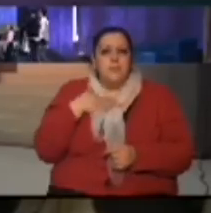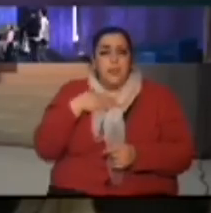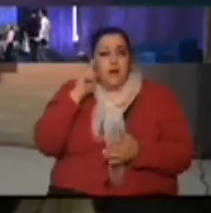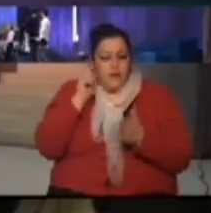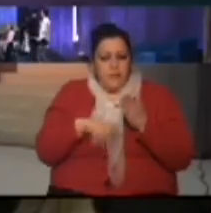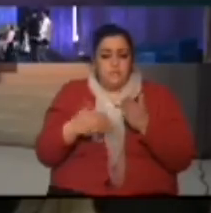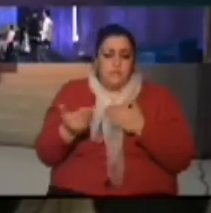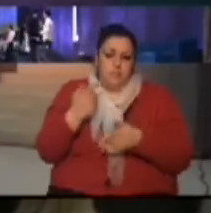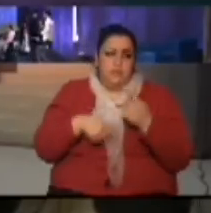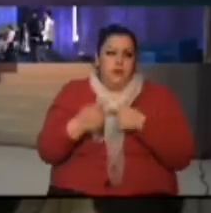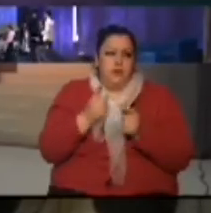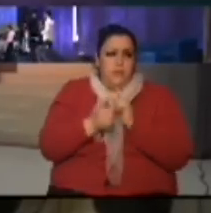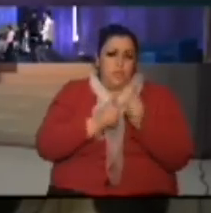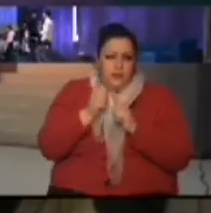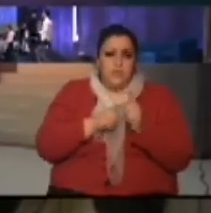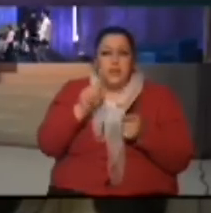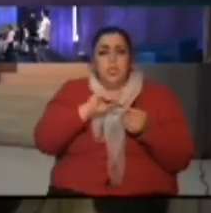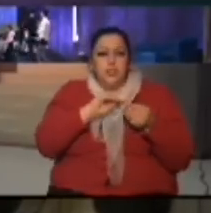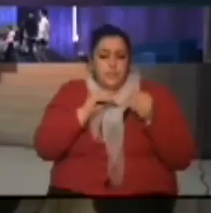հավատքը նորոգվեց, որ ինչ իրավիճակում ես,